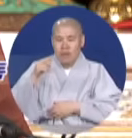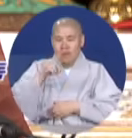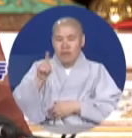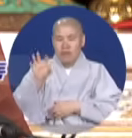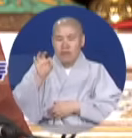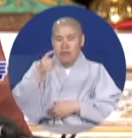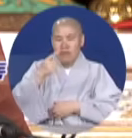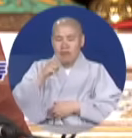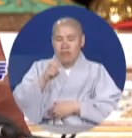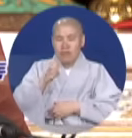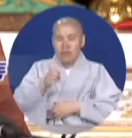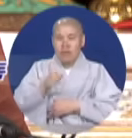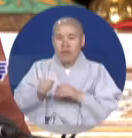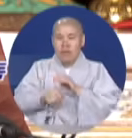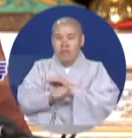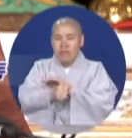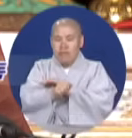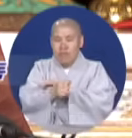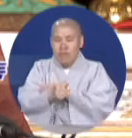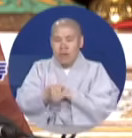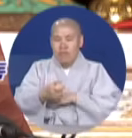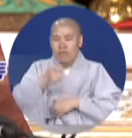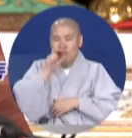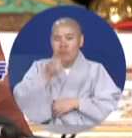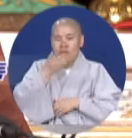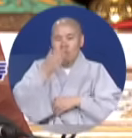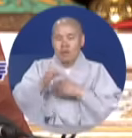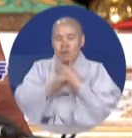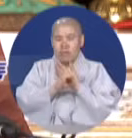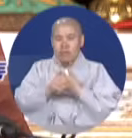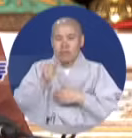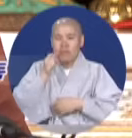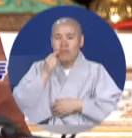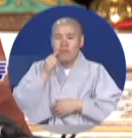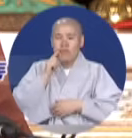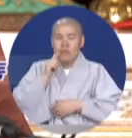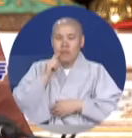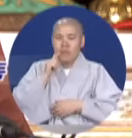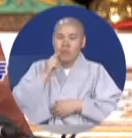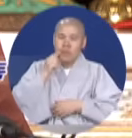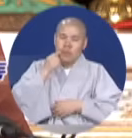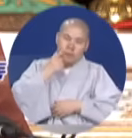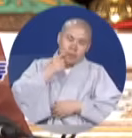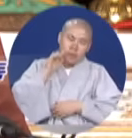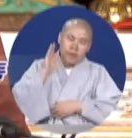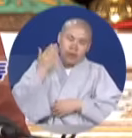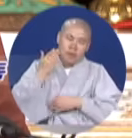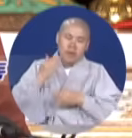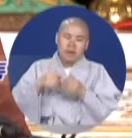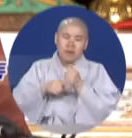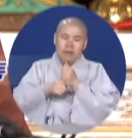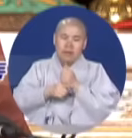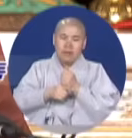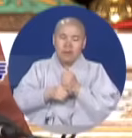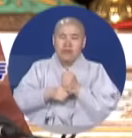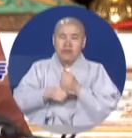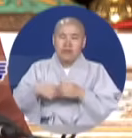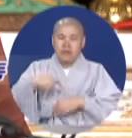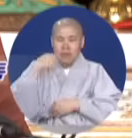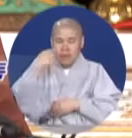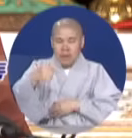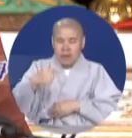사음수면 성독이라 뱀이 물을 마시면 독이 된다. 이런 개성이 있고요. 거기에 연이어서